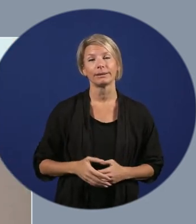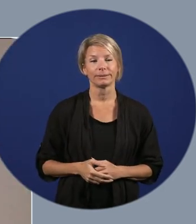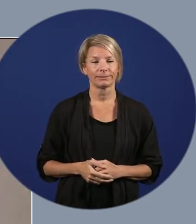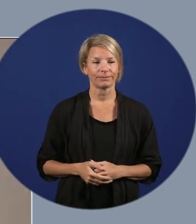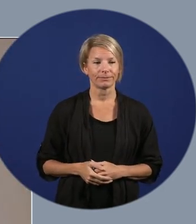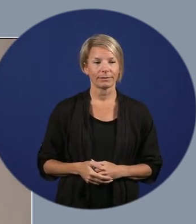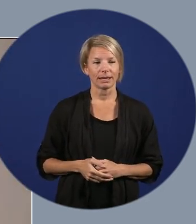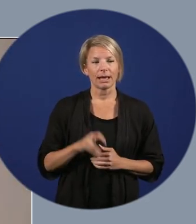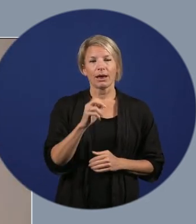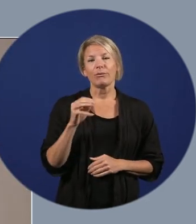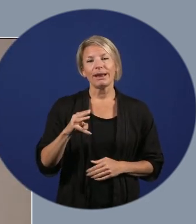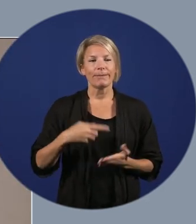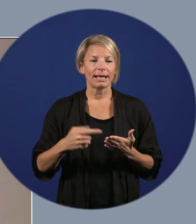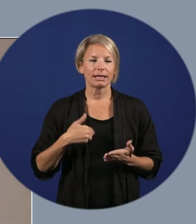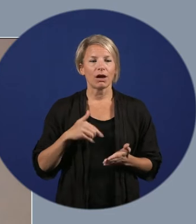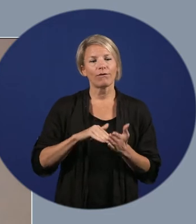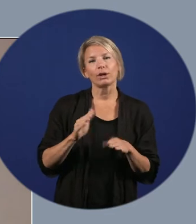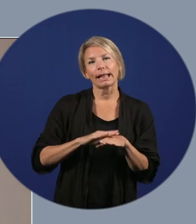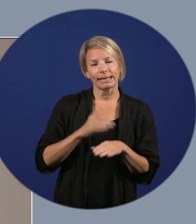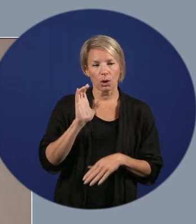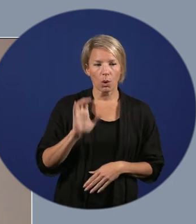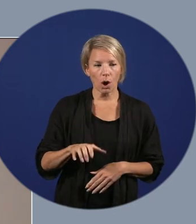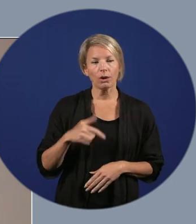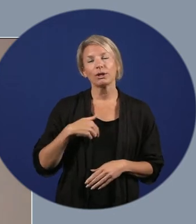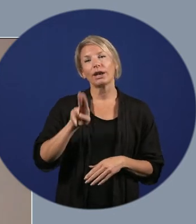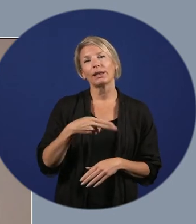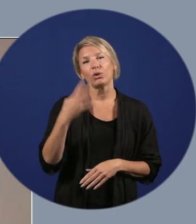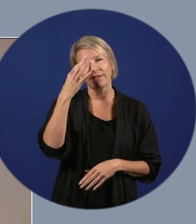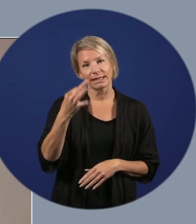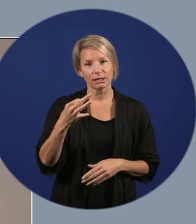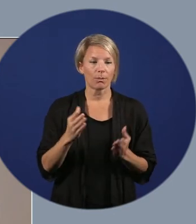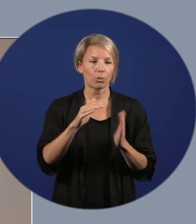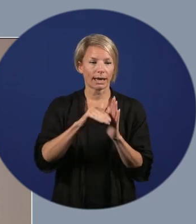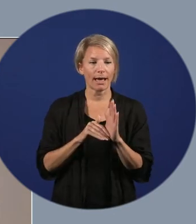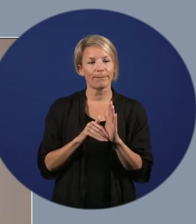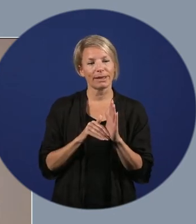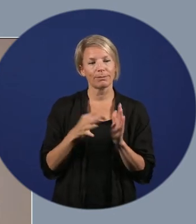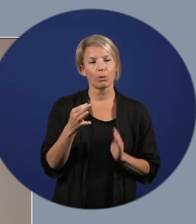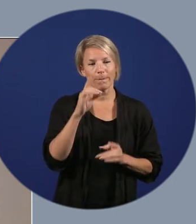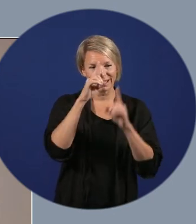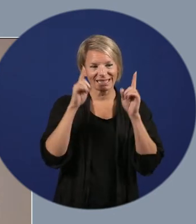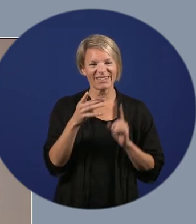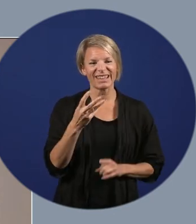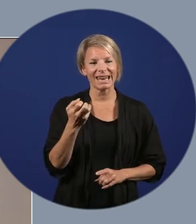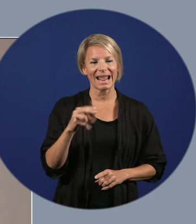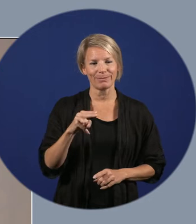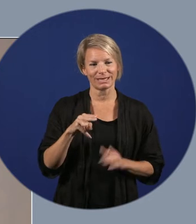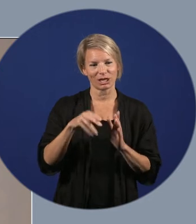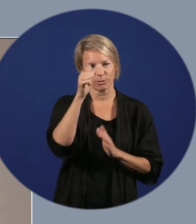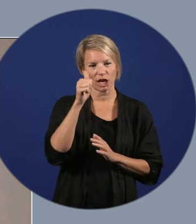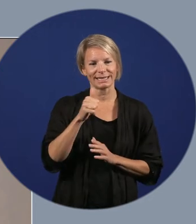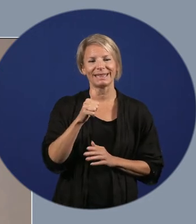Karim Deep heter jag. Jag är från Katrineholm. Jag går naturvetenskapsprogrammet på Prins William Gymnasium i Flen. Jag tycker